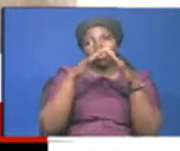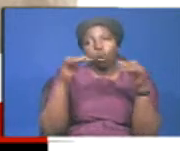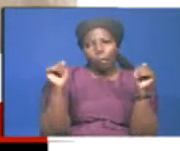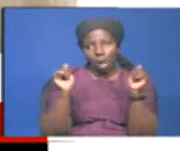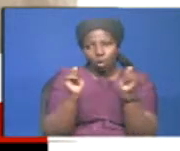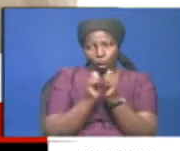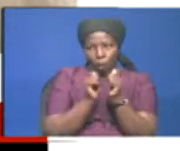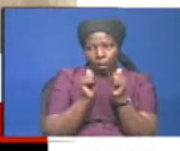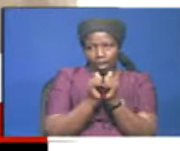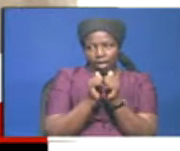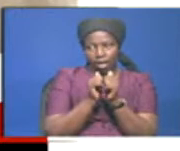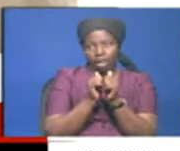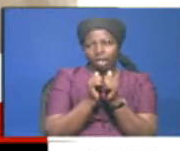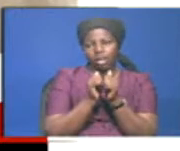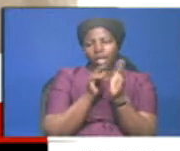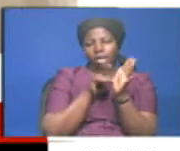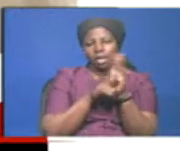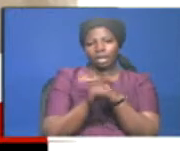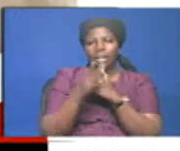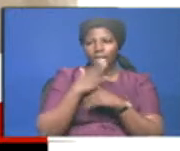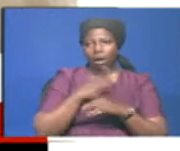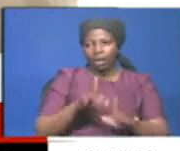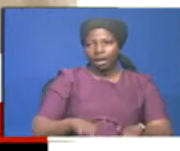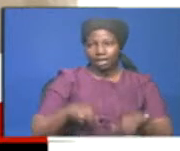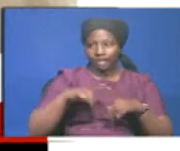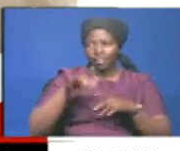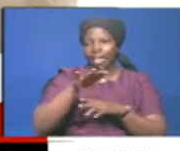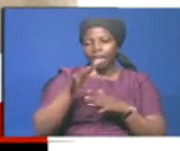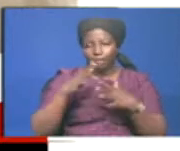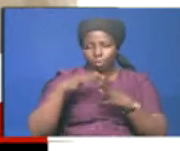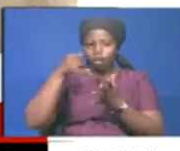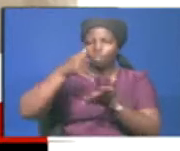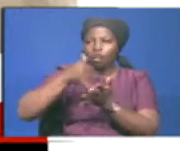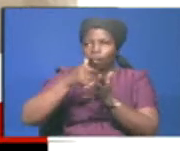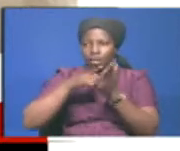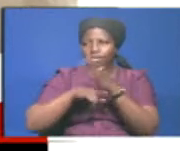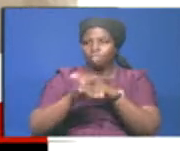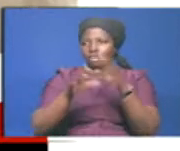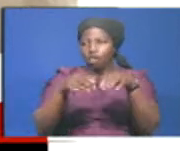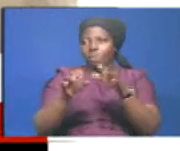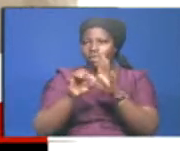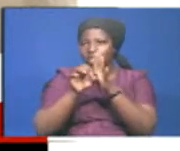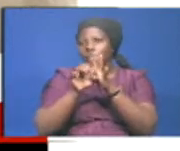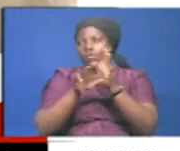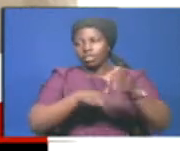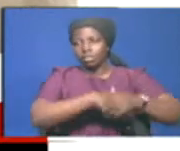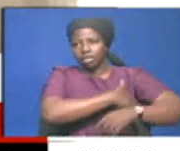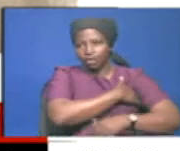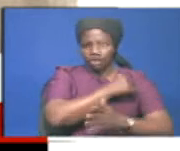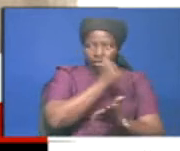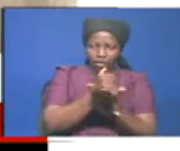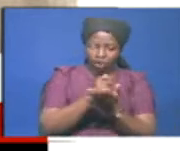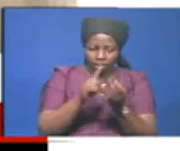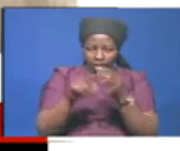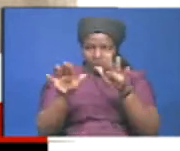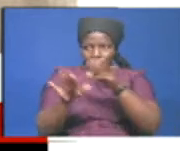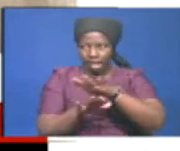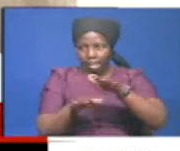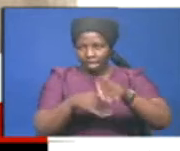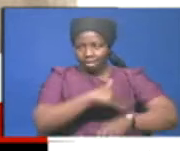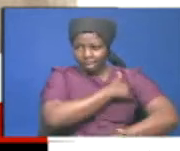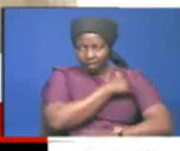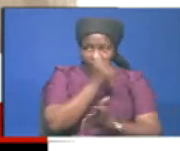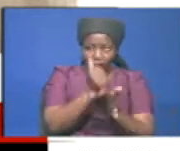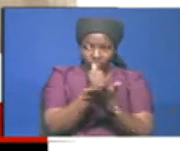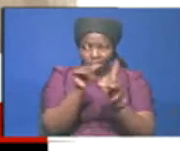tunamoishi. Wale wanahusika kwa hizi vikundi kama ofisi ya chief, ya assistant chief na hata pale kwa